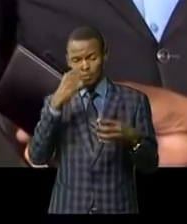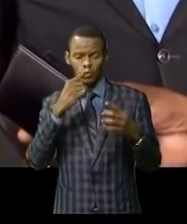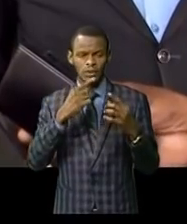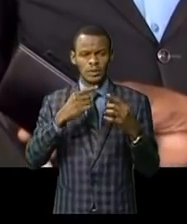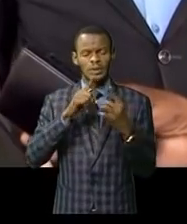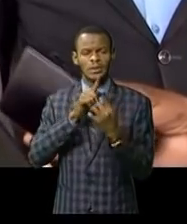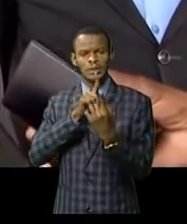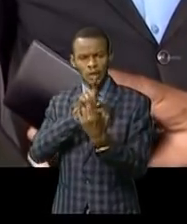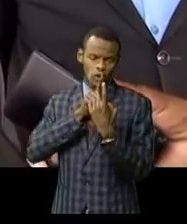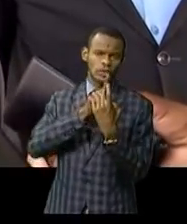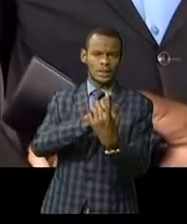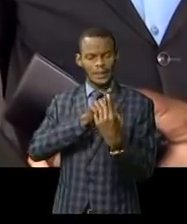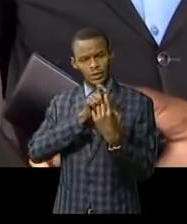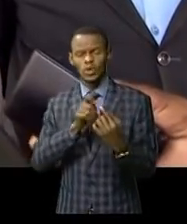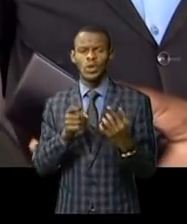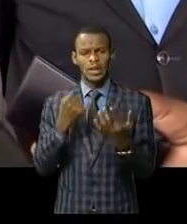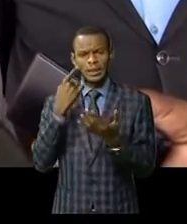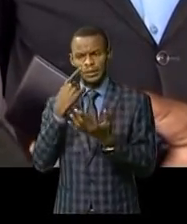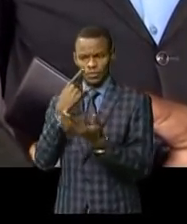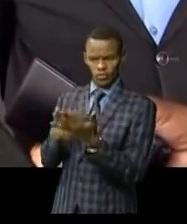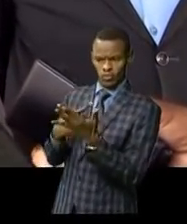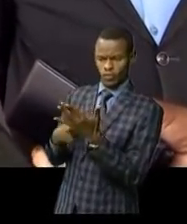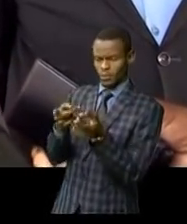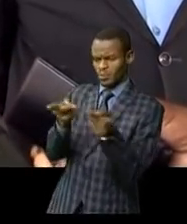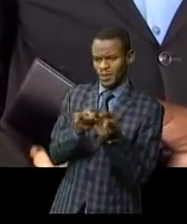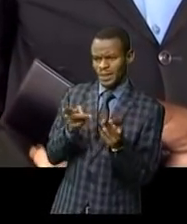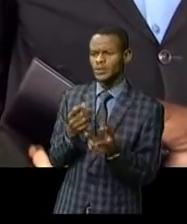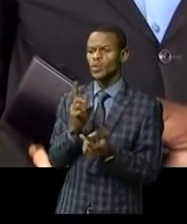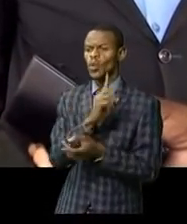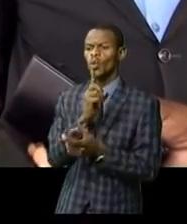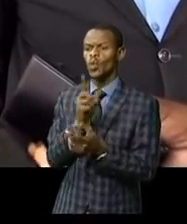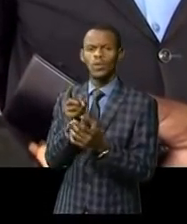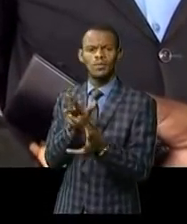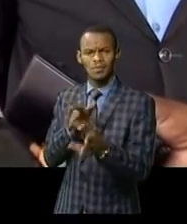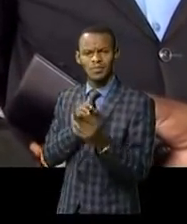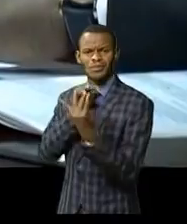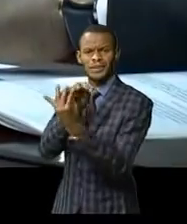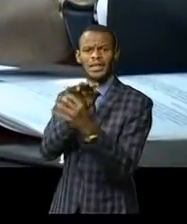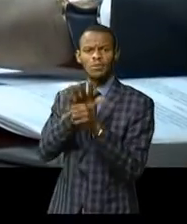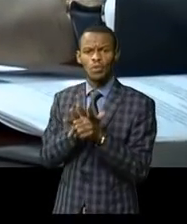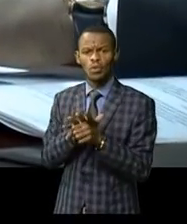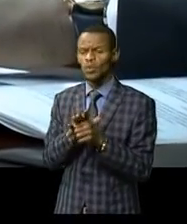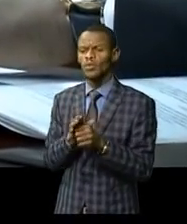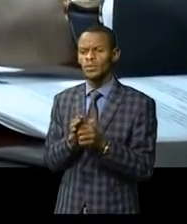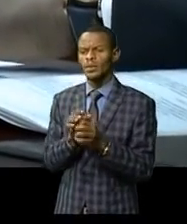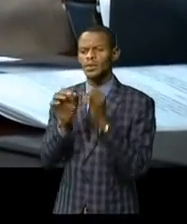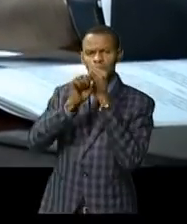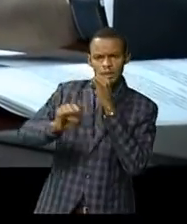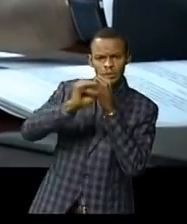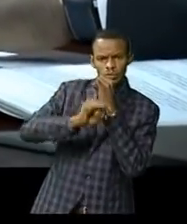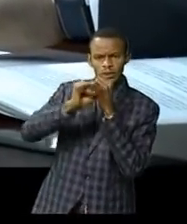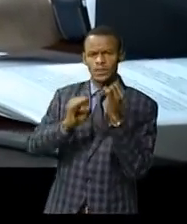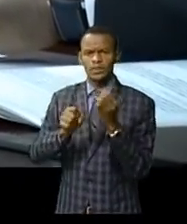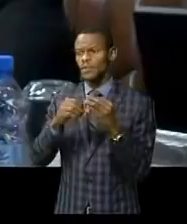identifier les sites et intervenir en faveur du rendu, mobiliser, donner le